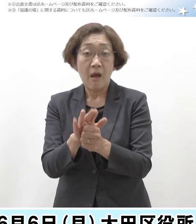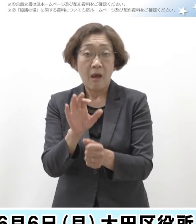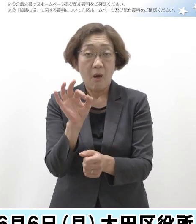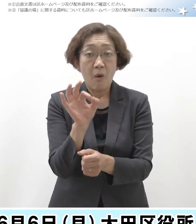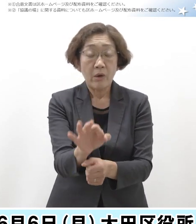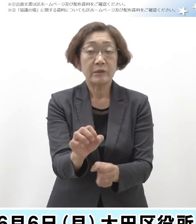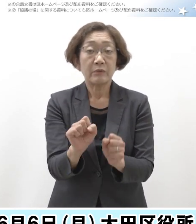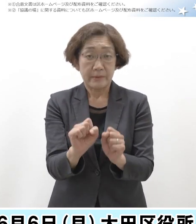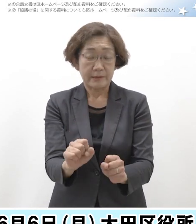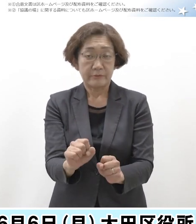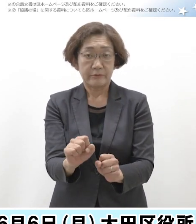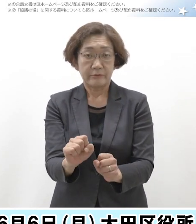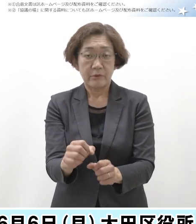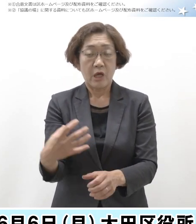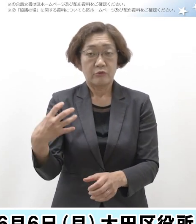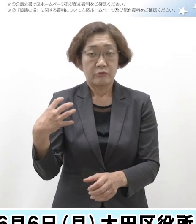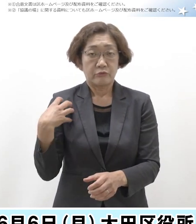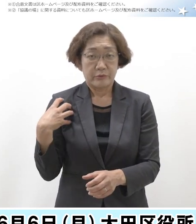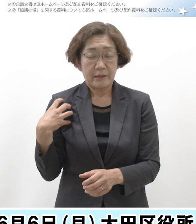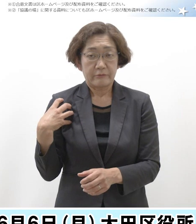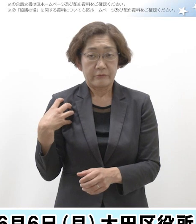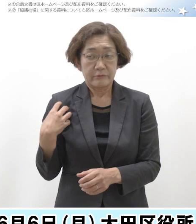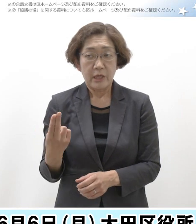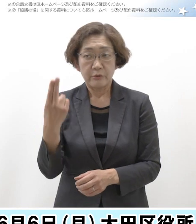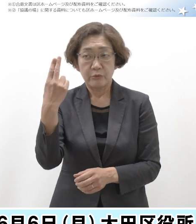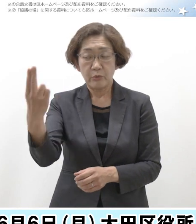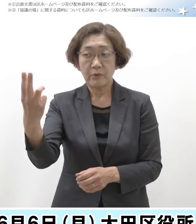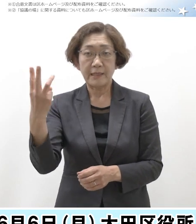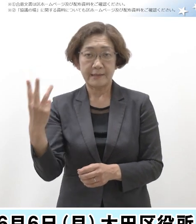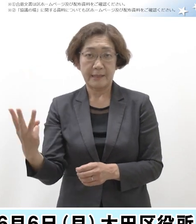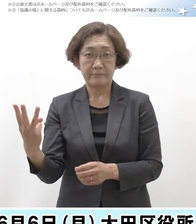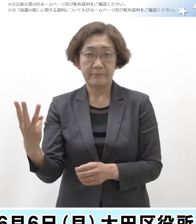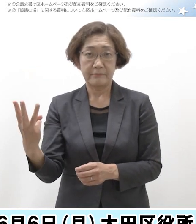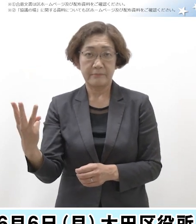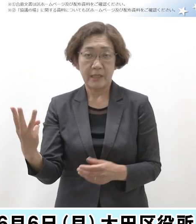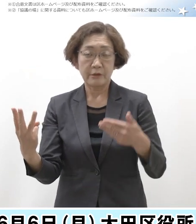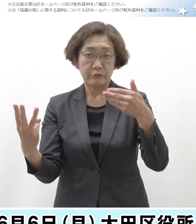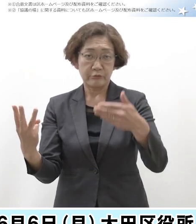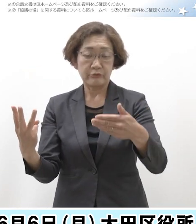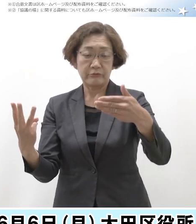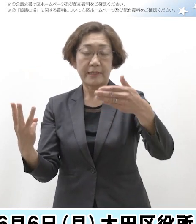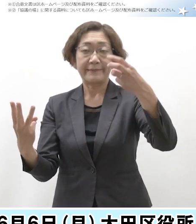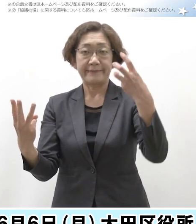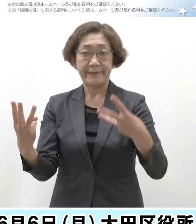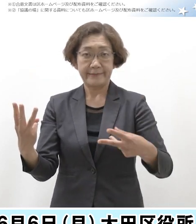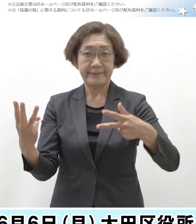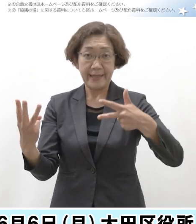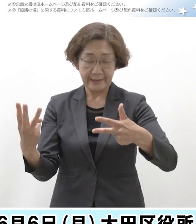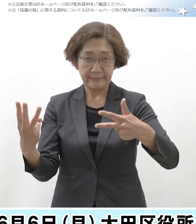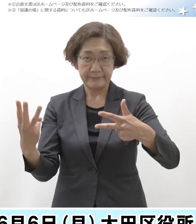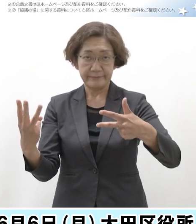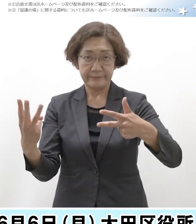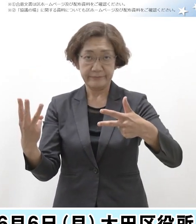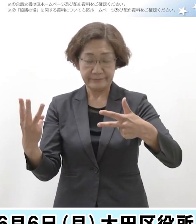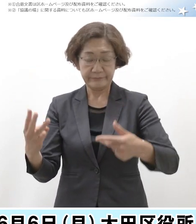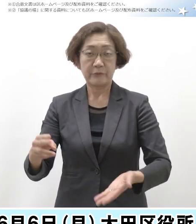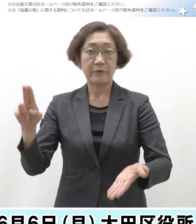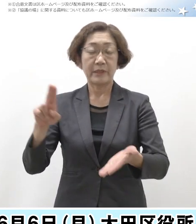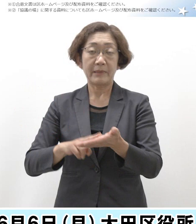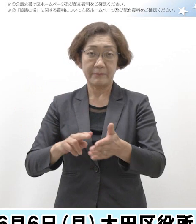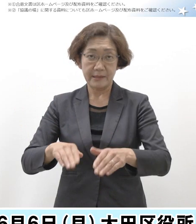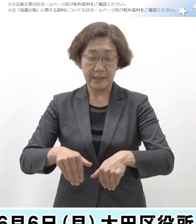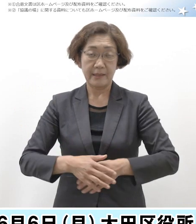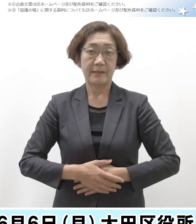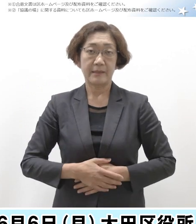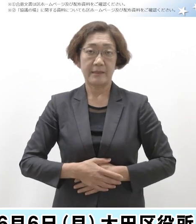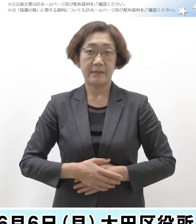その負担割合は都が3割、区が7割とすること。これは新空港線